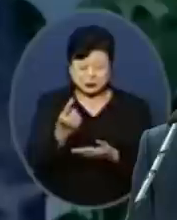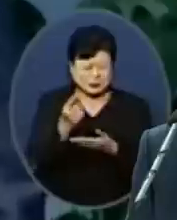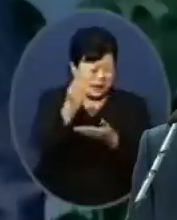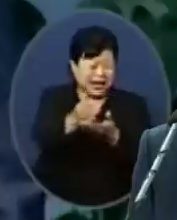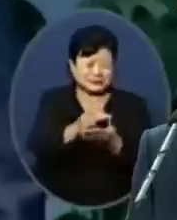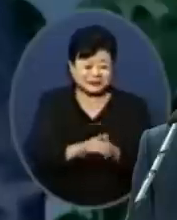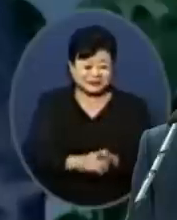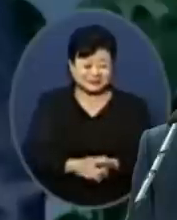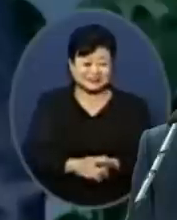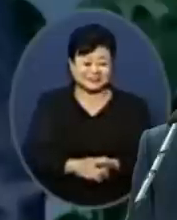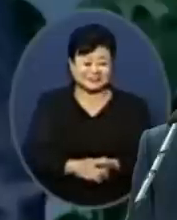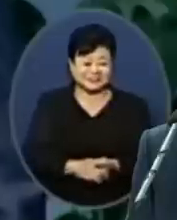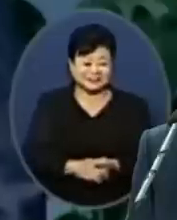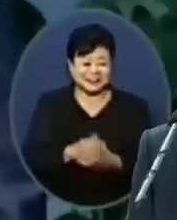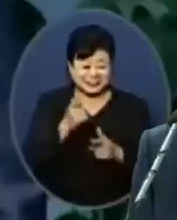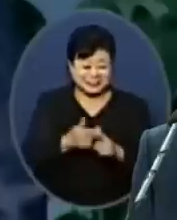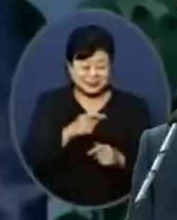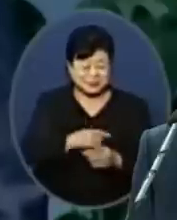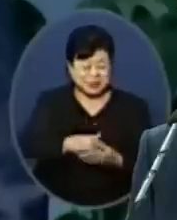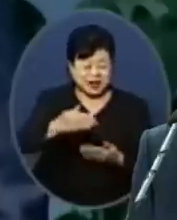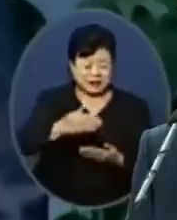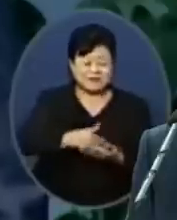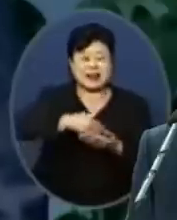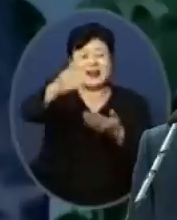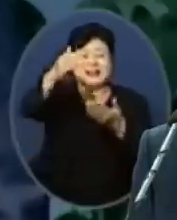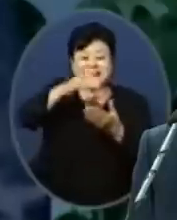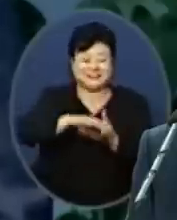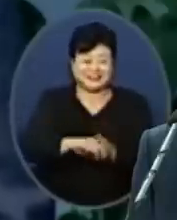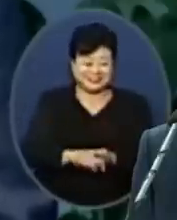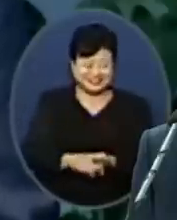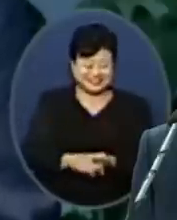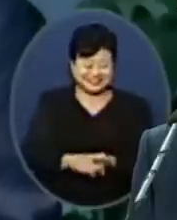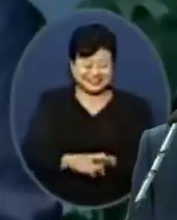마라. 예수 이름을 명하니 물러가라.